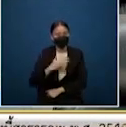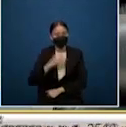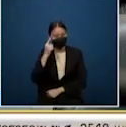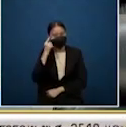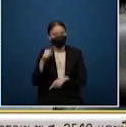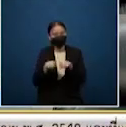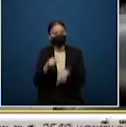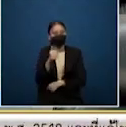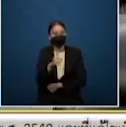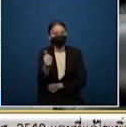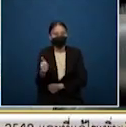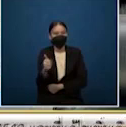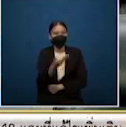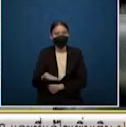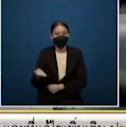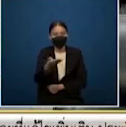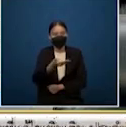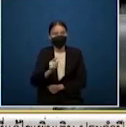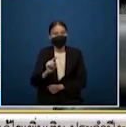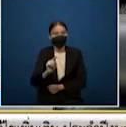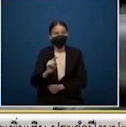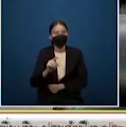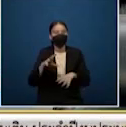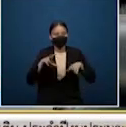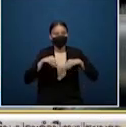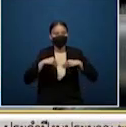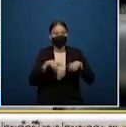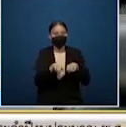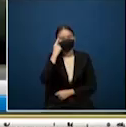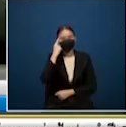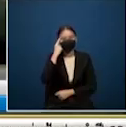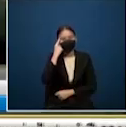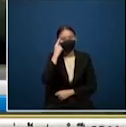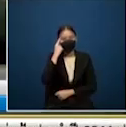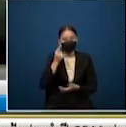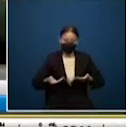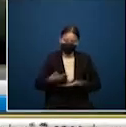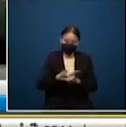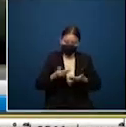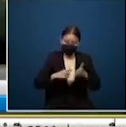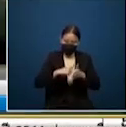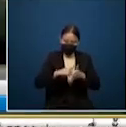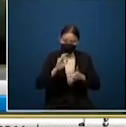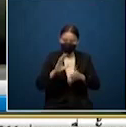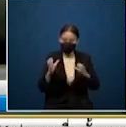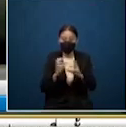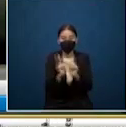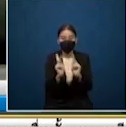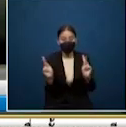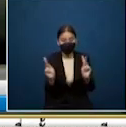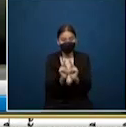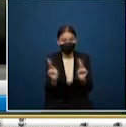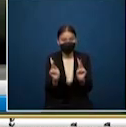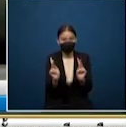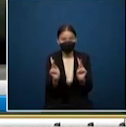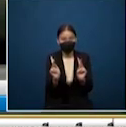ถ้าประชาชนเห็นด้วยจะนำไปสู่การแก้รัฐธรรมนูญมาตรา 2568แก้แล้วจะต้องนำไปออกเสียงประชามติอีกครั้ง